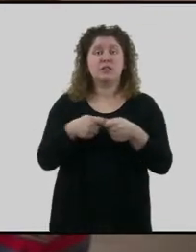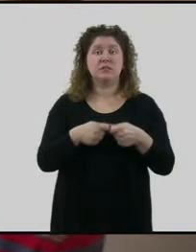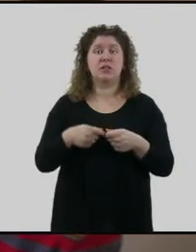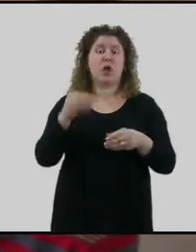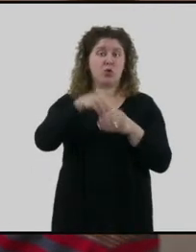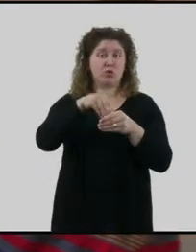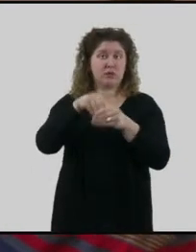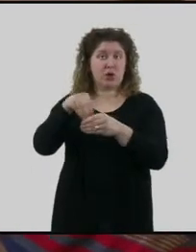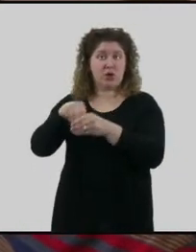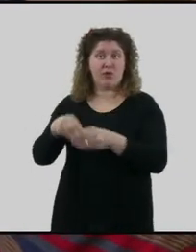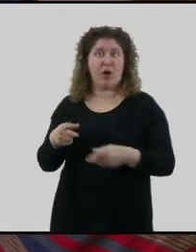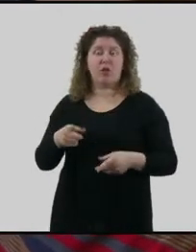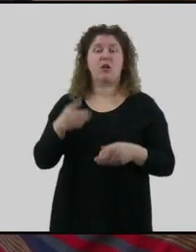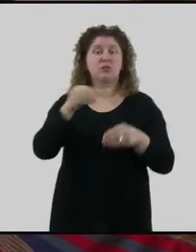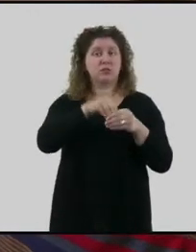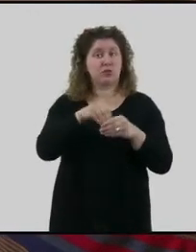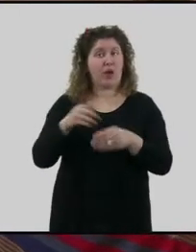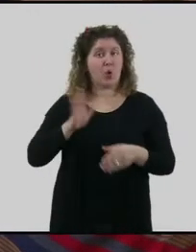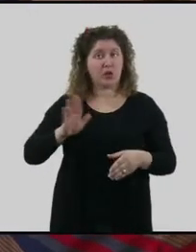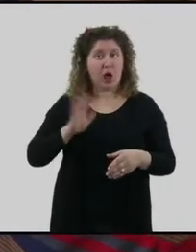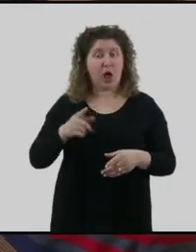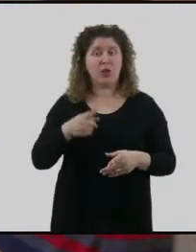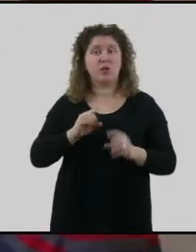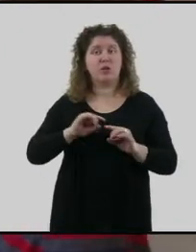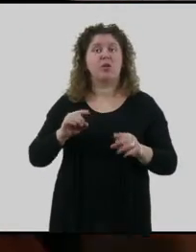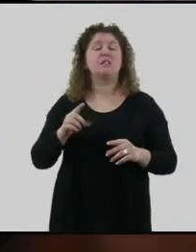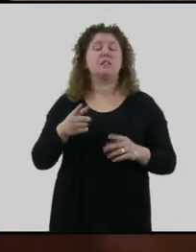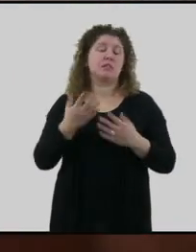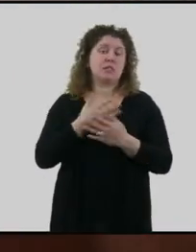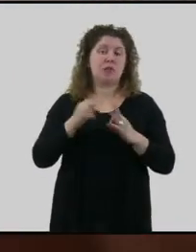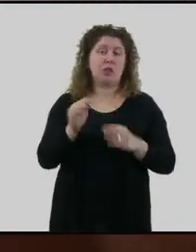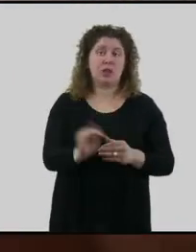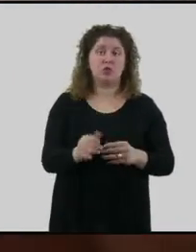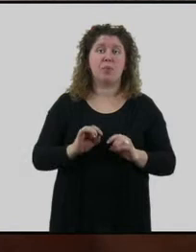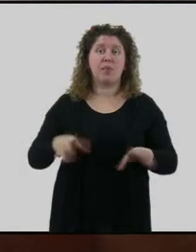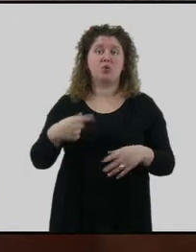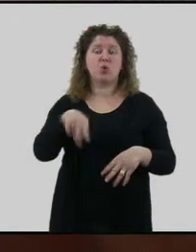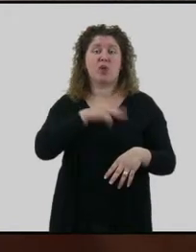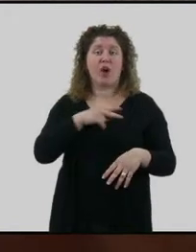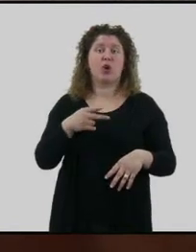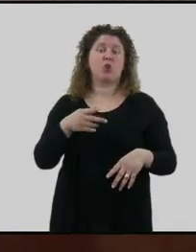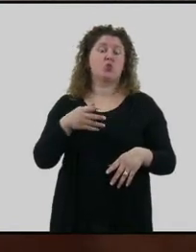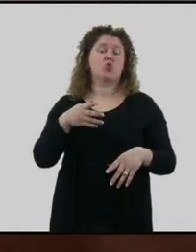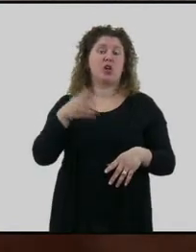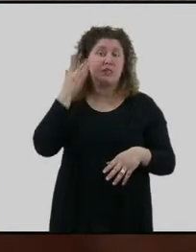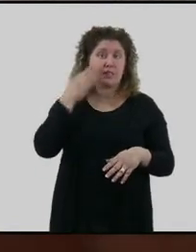bez odgovarajuće roditeljske skrbi koju imaju djeca i mladi od 7 do 18 godina.